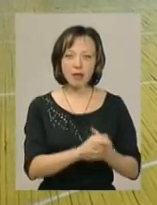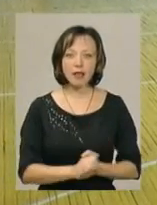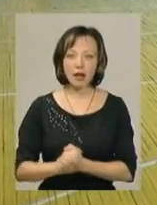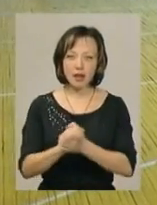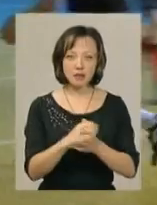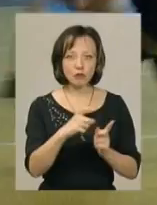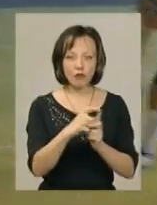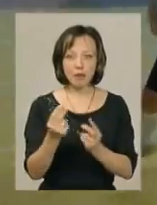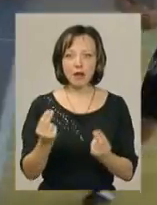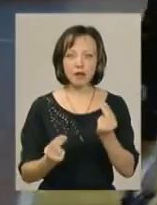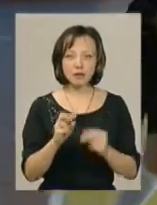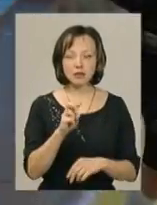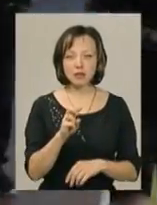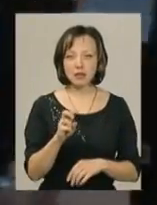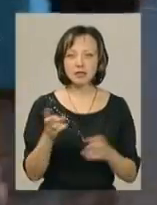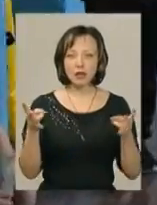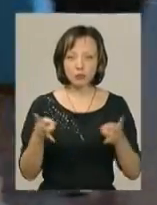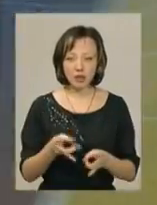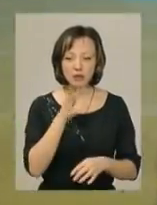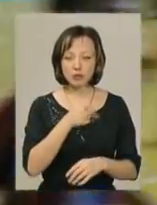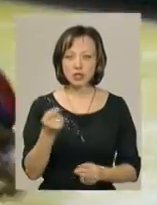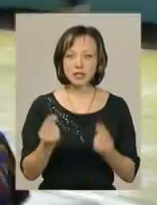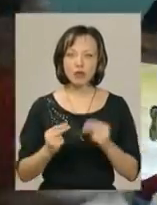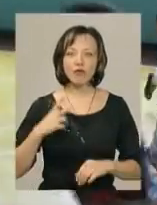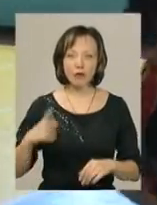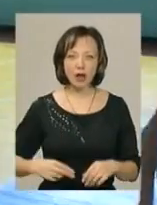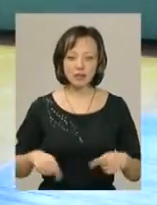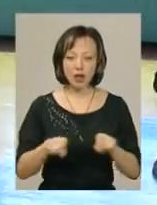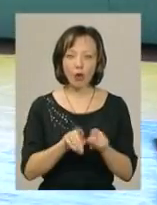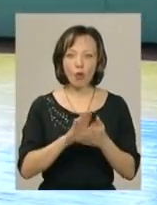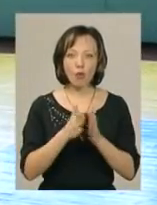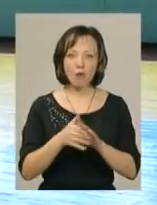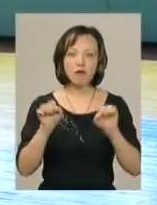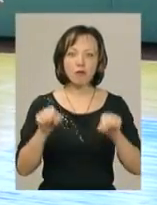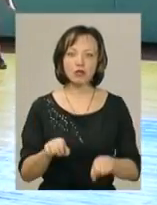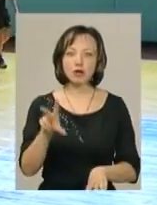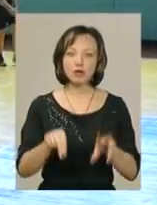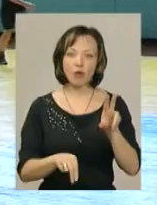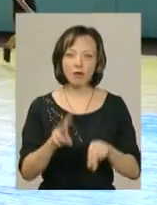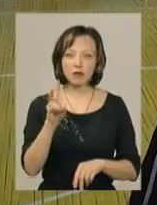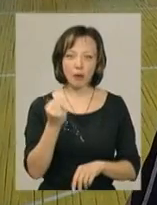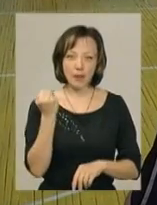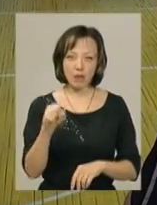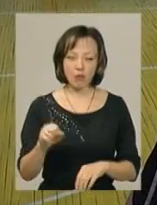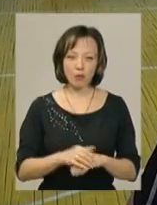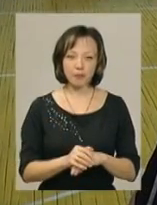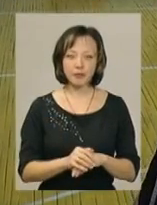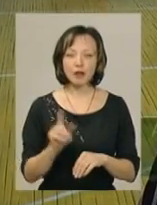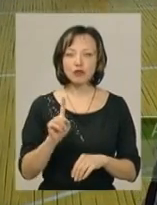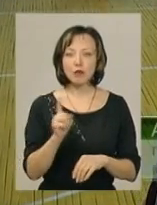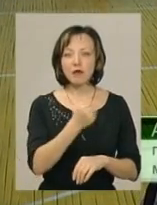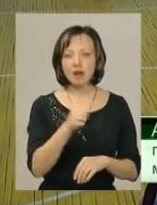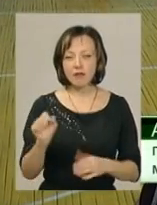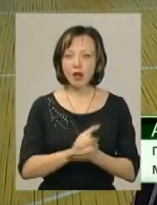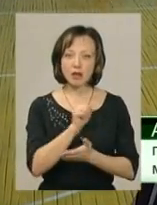словами гравця-буревісника Андрія Драбчука, знадобляться під час ігор у Франції. За таких умов, каже, можна розраховувати на перемогу. Щоб вигравати, ми